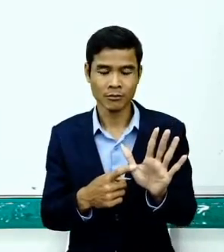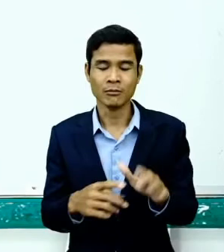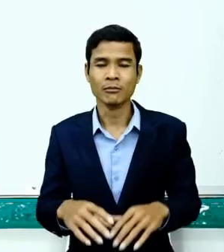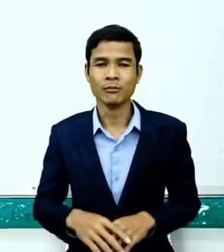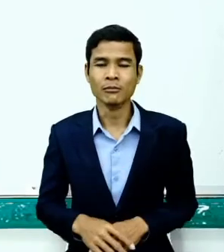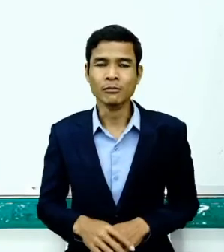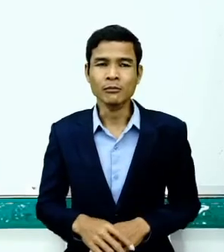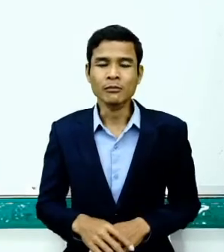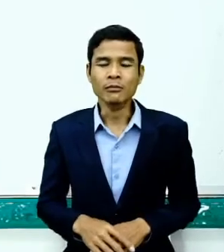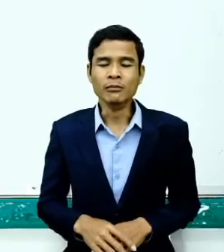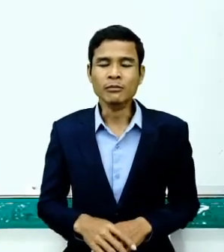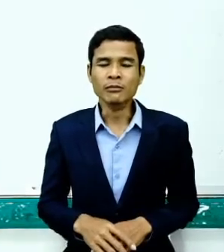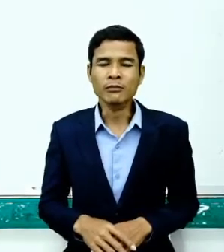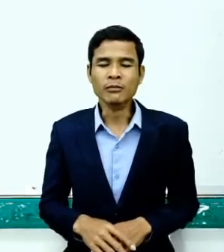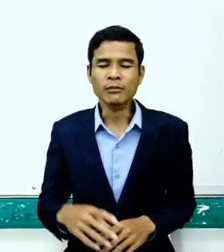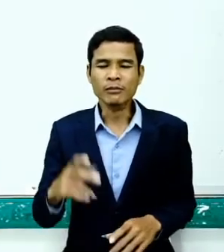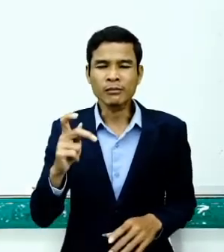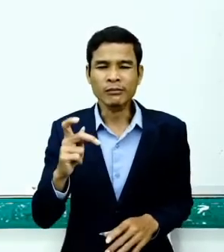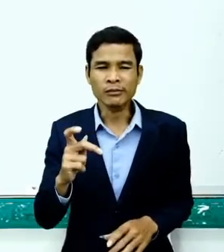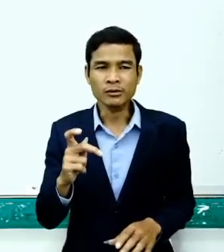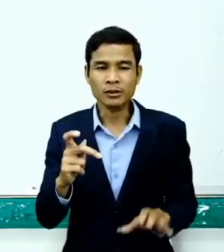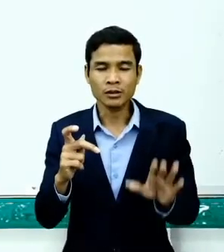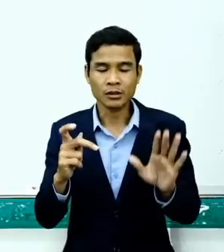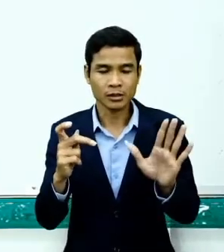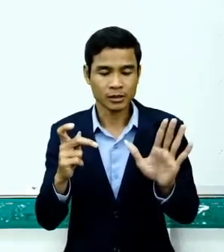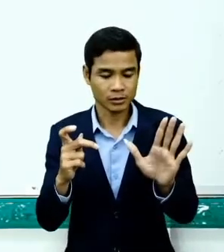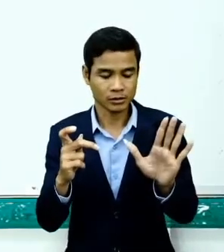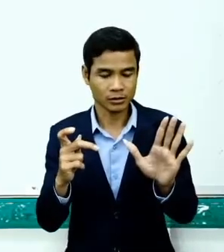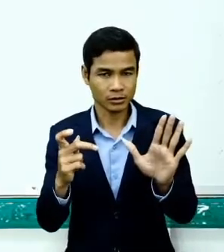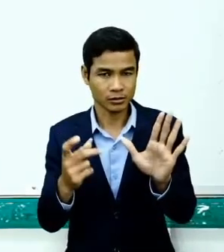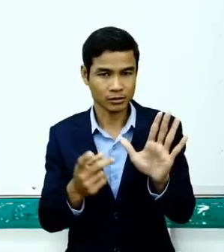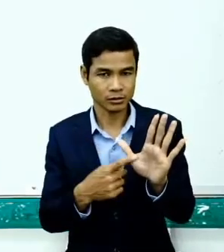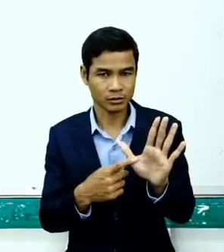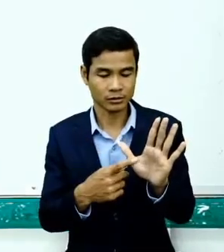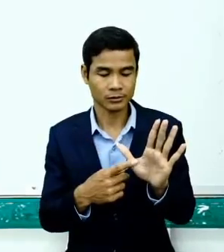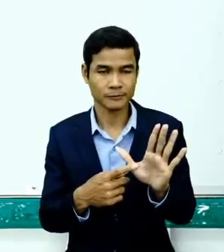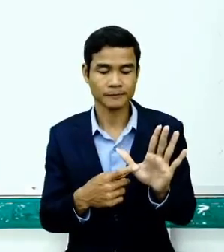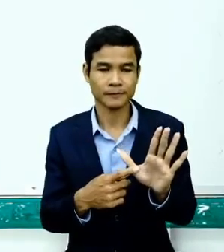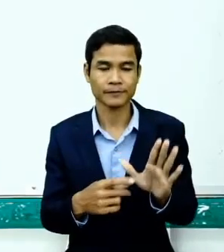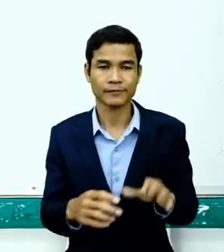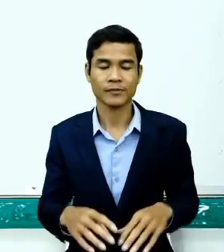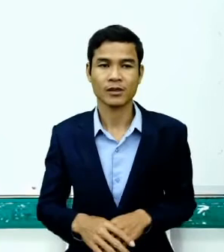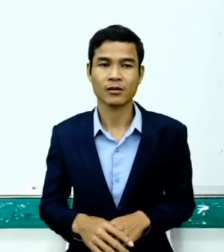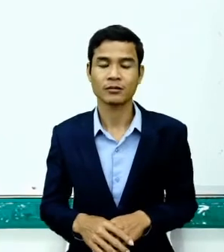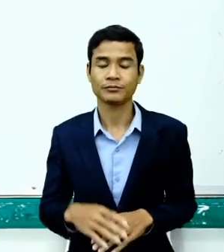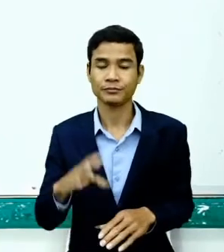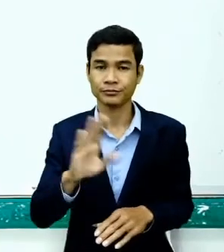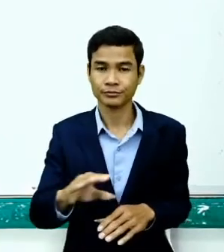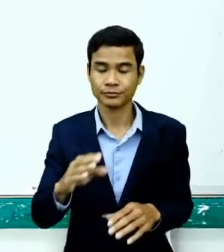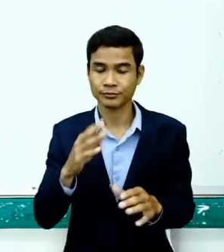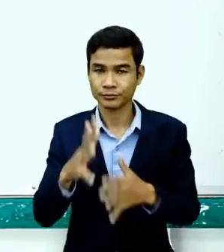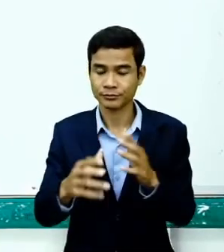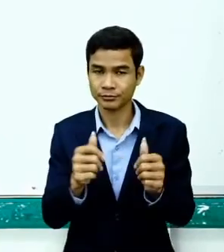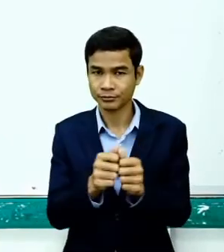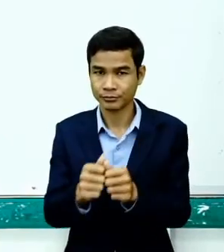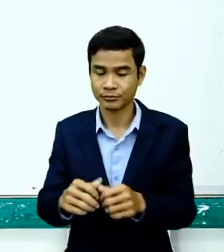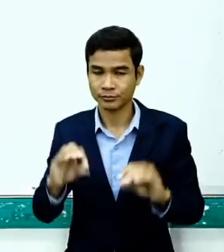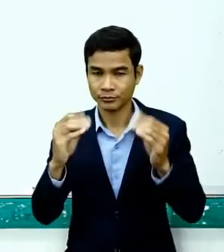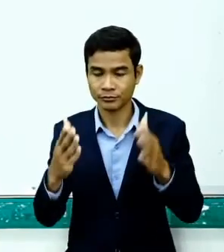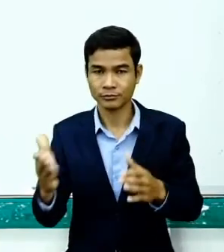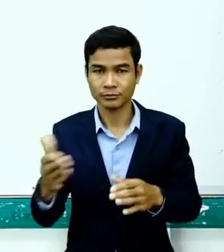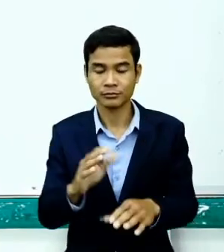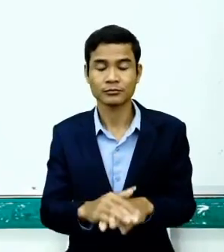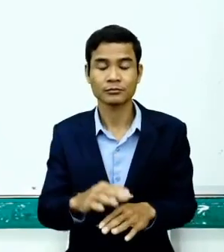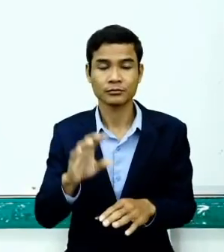គីចាកអ៊ីគីកូនកូនត្រៀមខ្លួនអានជាមួយអ្នកគ្រូ